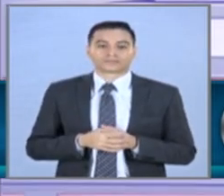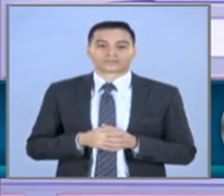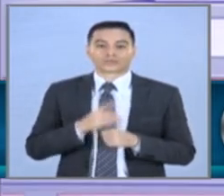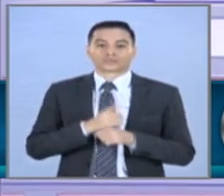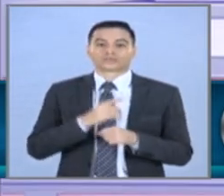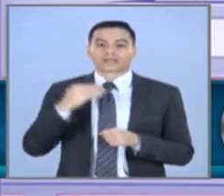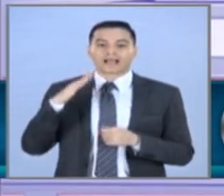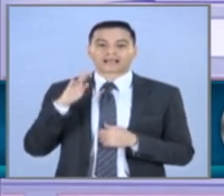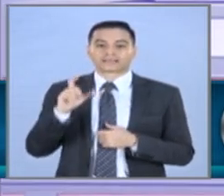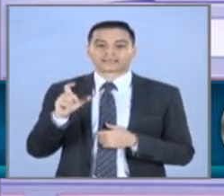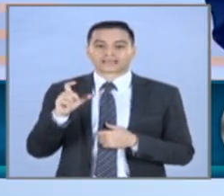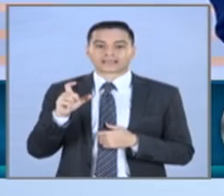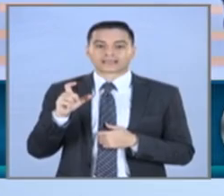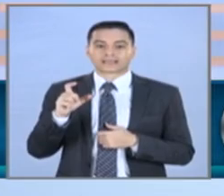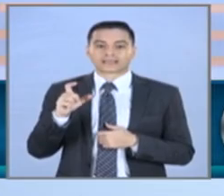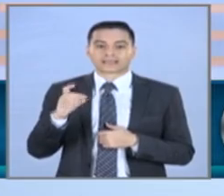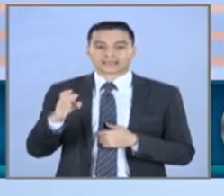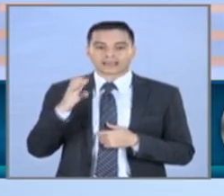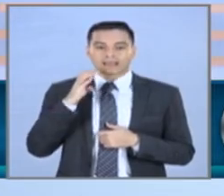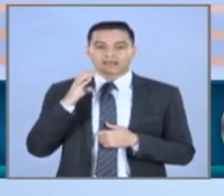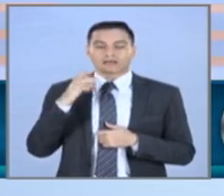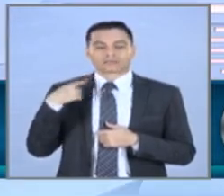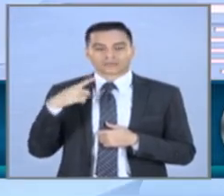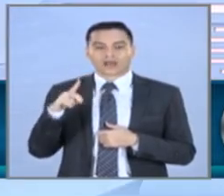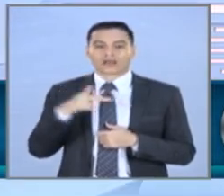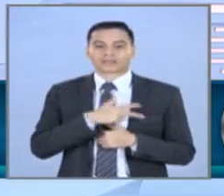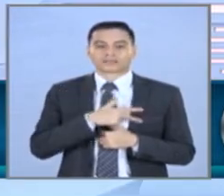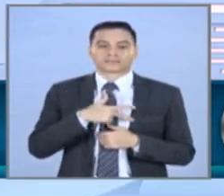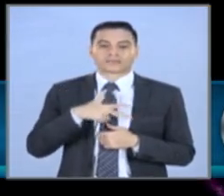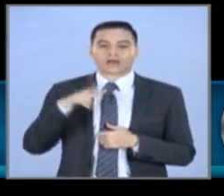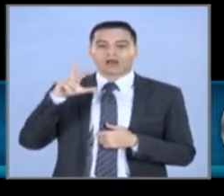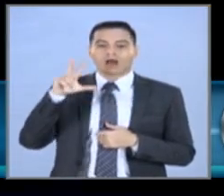أستاذ حسن إجابتك. الرئيس متقال. إجابة صحيحة.